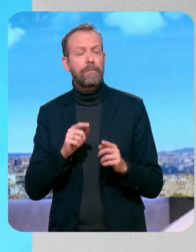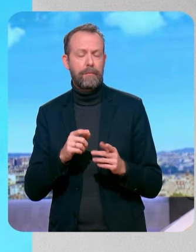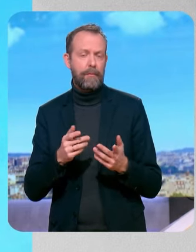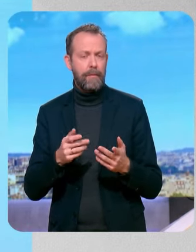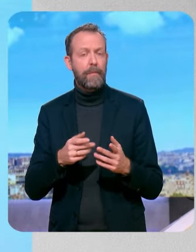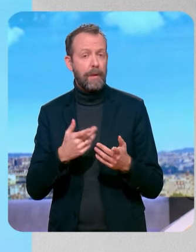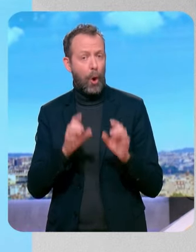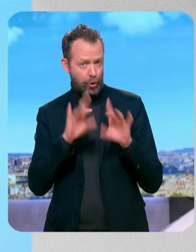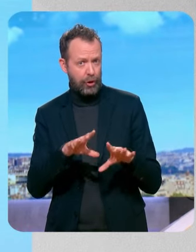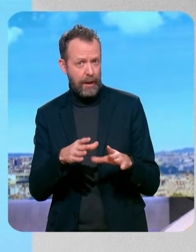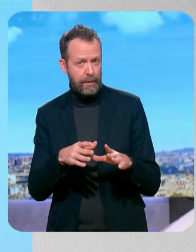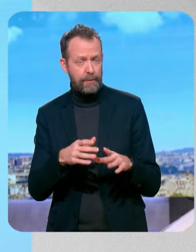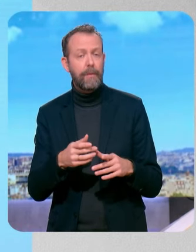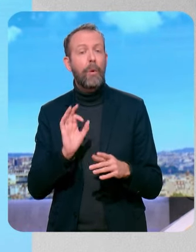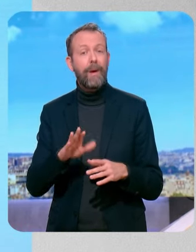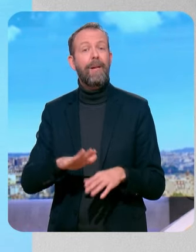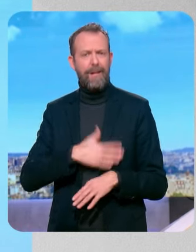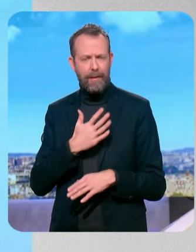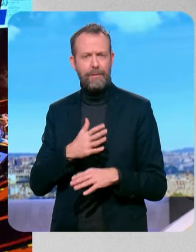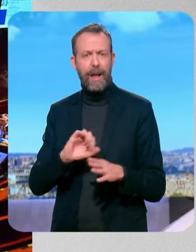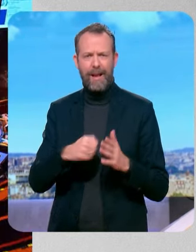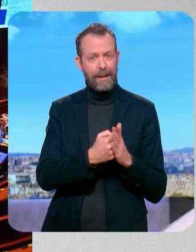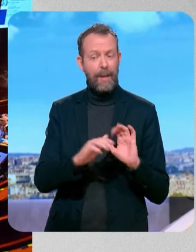C'est la motion de rejet. Par une alliance des extrêmes, ouais.